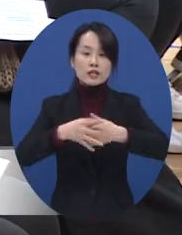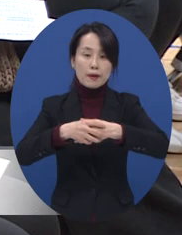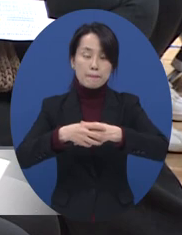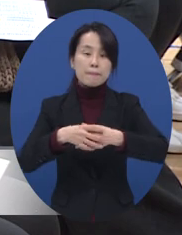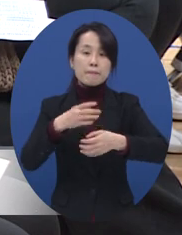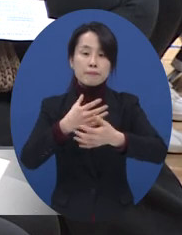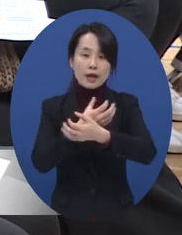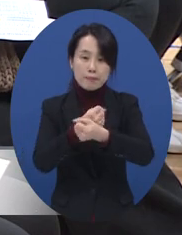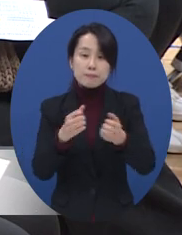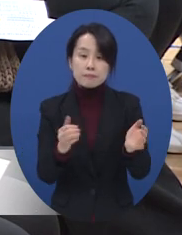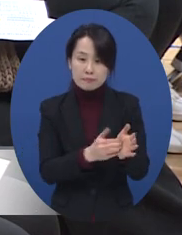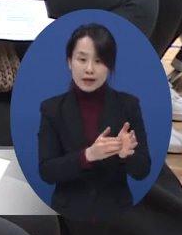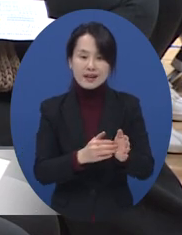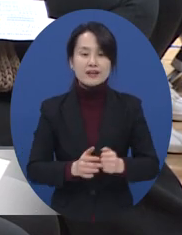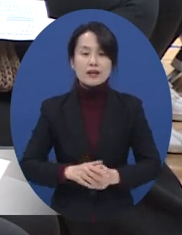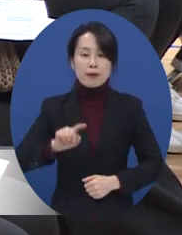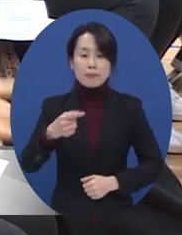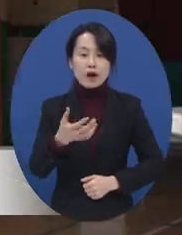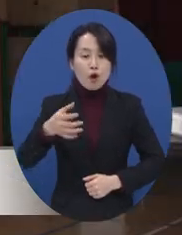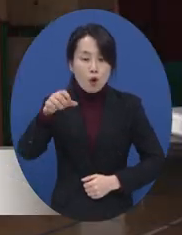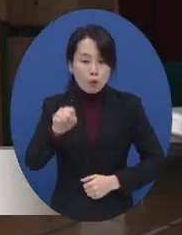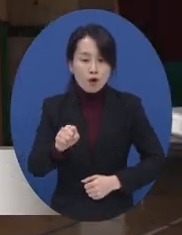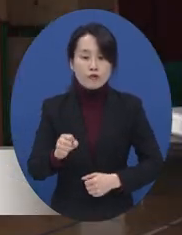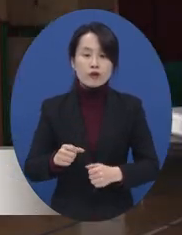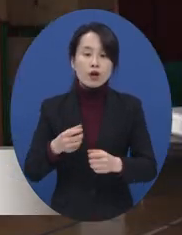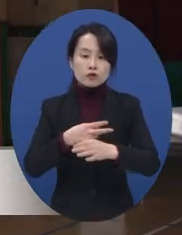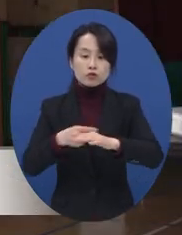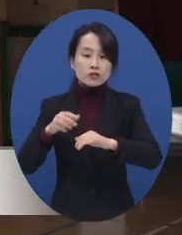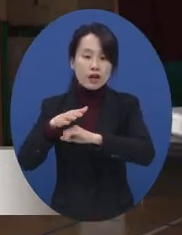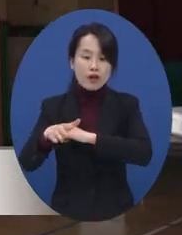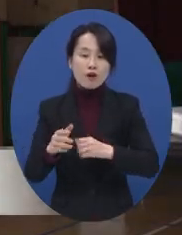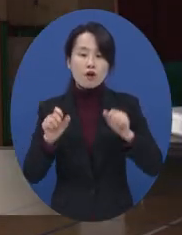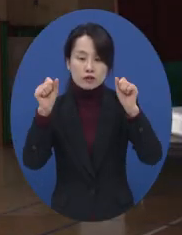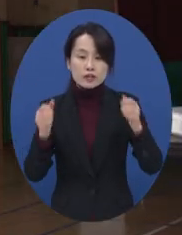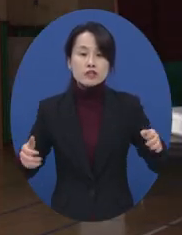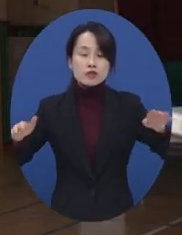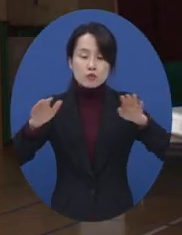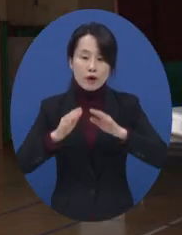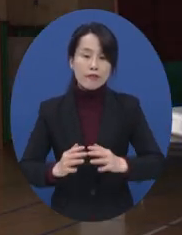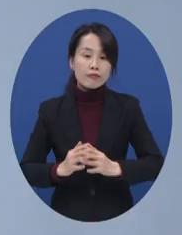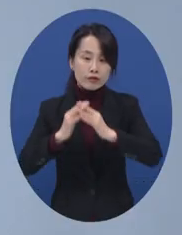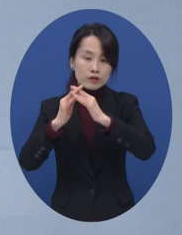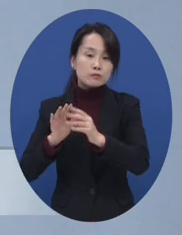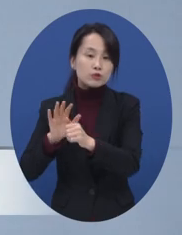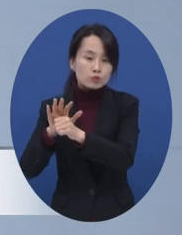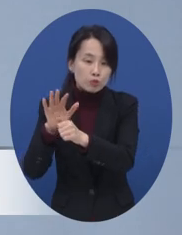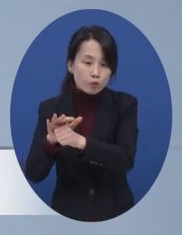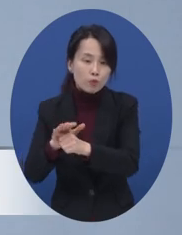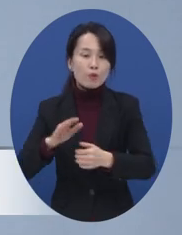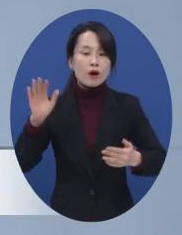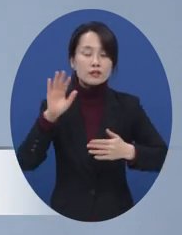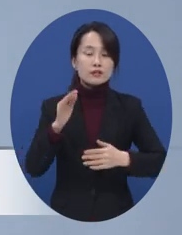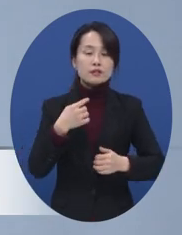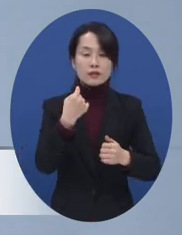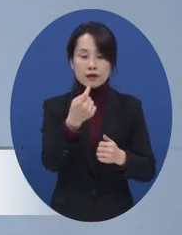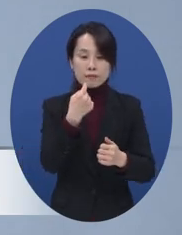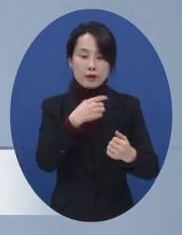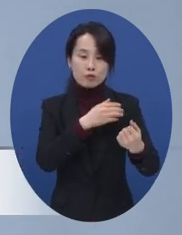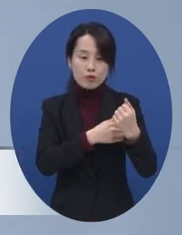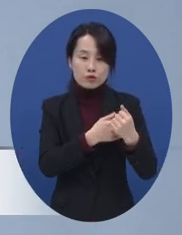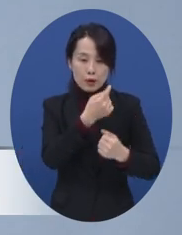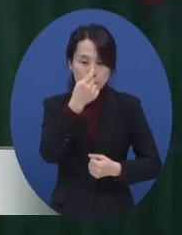도내 초중고교에 100억 원 규모의 수영장형 체육관 등 학교 복합시설 건립을 지원, 학생들의 학습권을